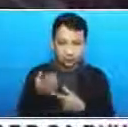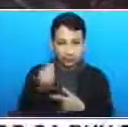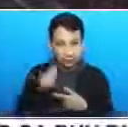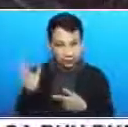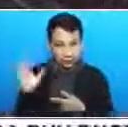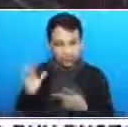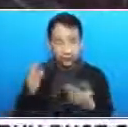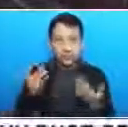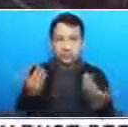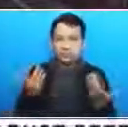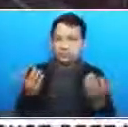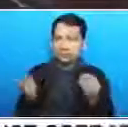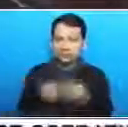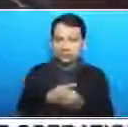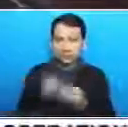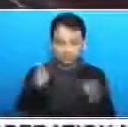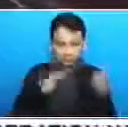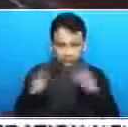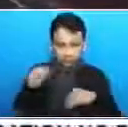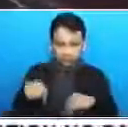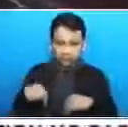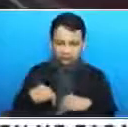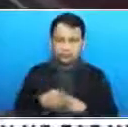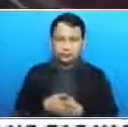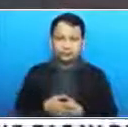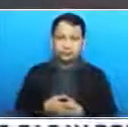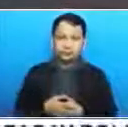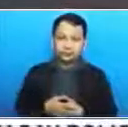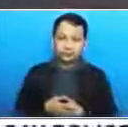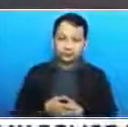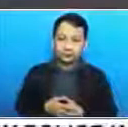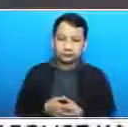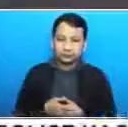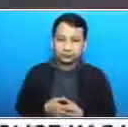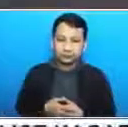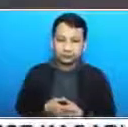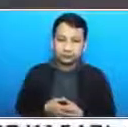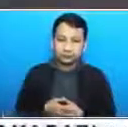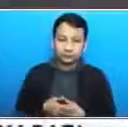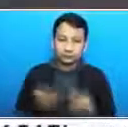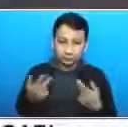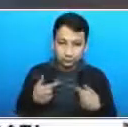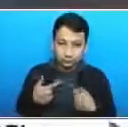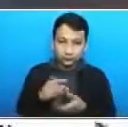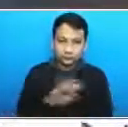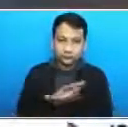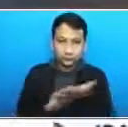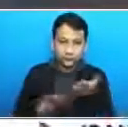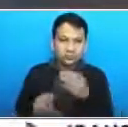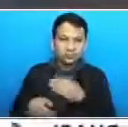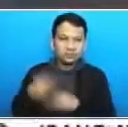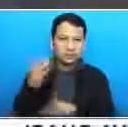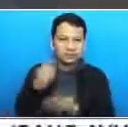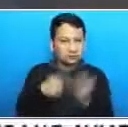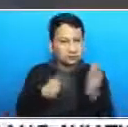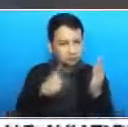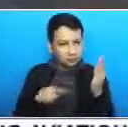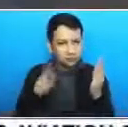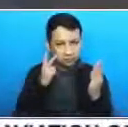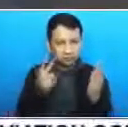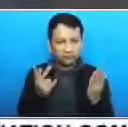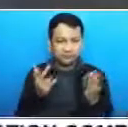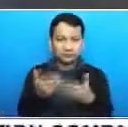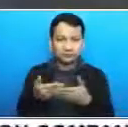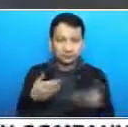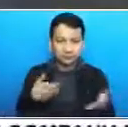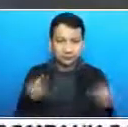Paano mo haharapin kung sakaling sa gitna ng pandemic, yumao ang iyong pinakamamahal na nanay? Ang mas